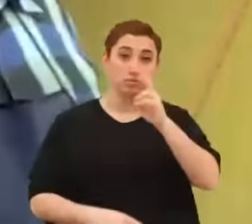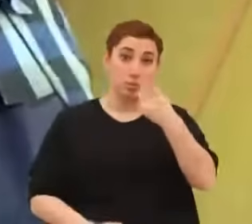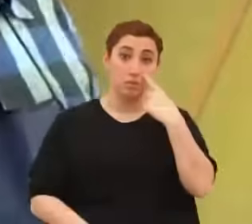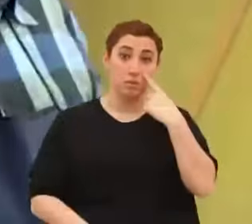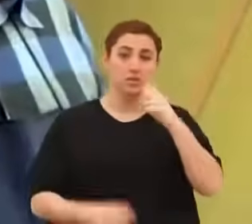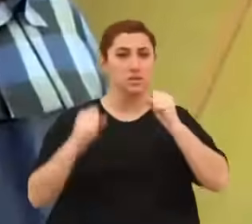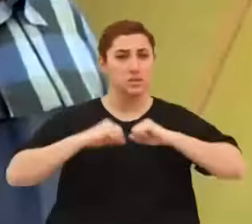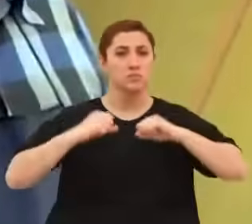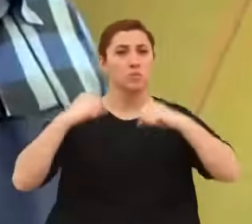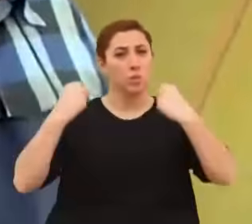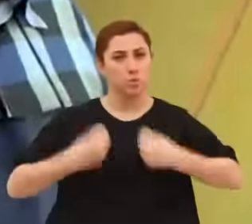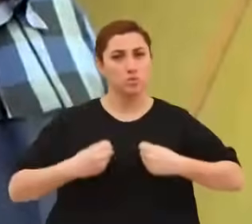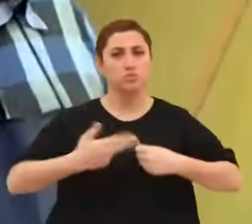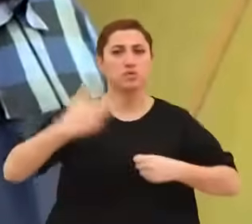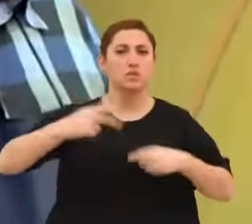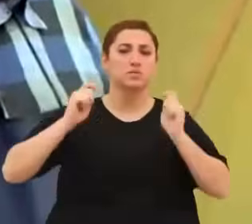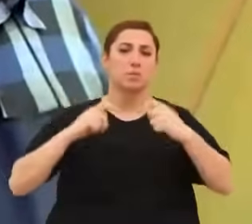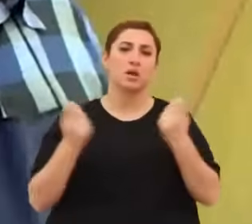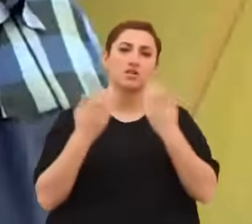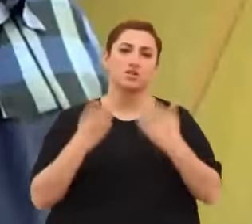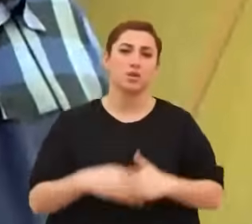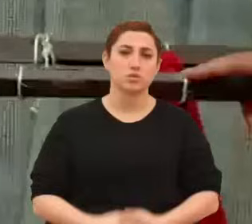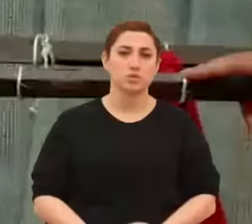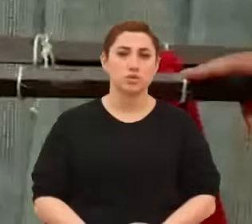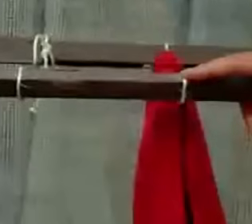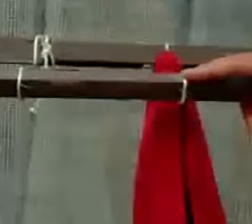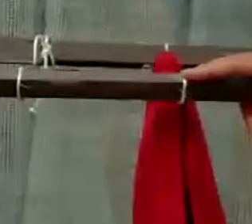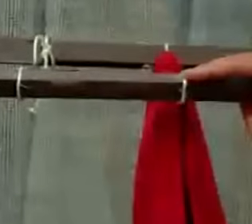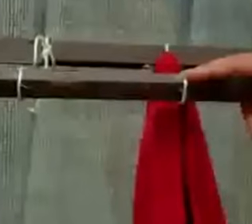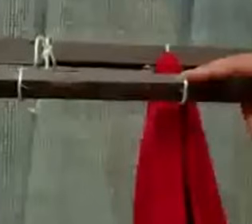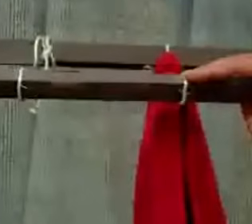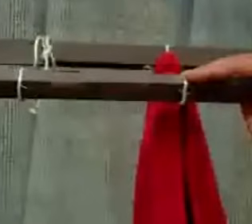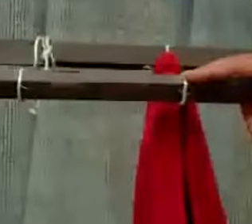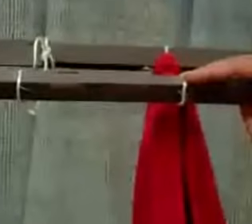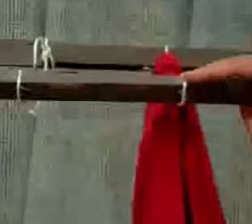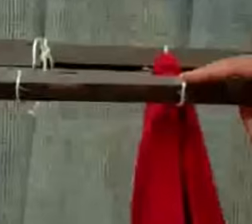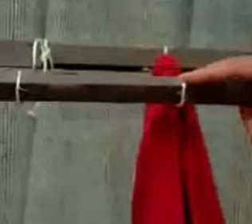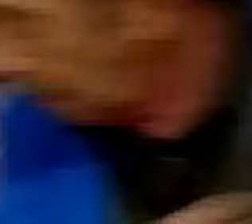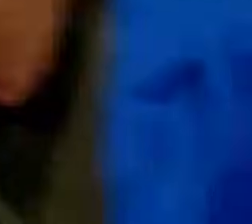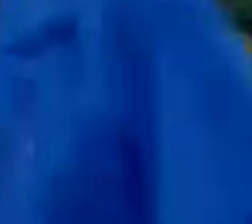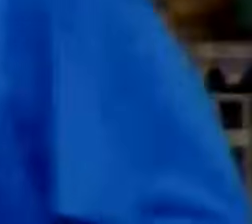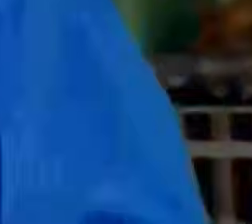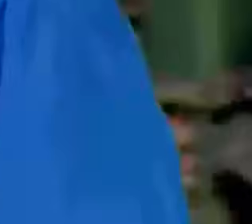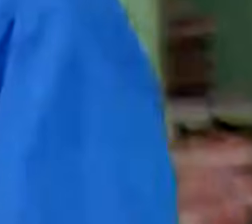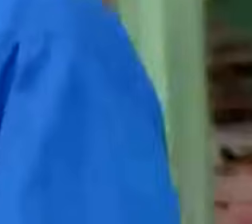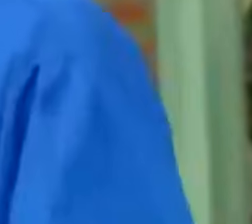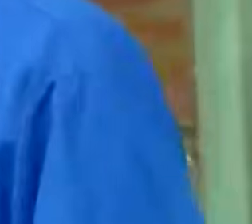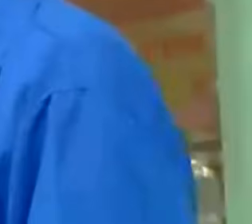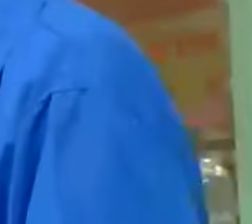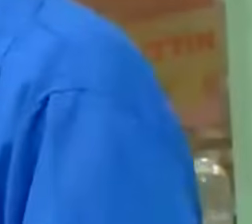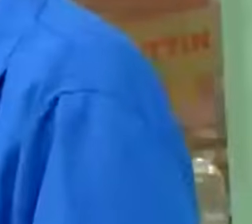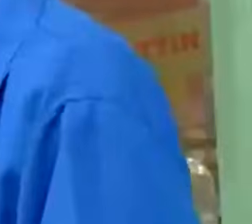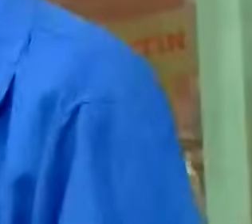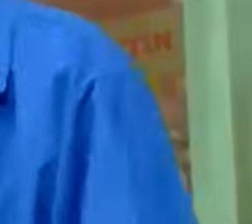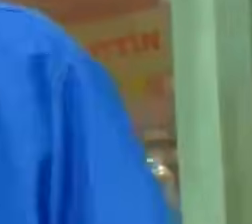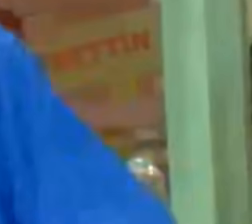bak. Azimle oturmuş. Resim yapmaya çalışıyor. Sami resme konsantre. Mehmet dükkandan çıktı.